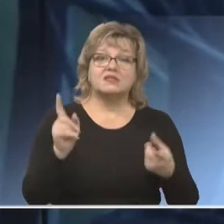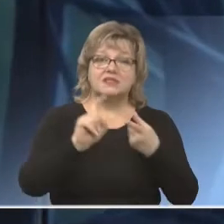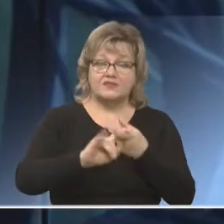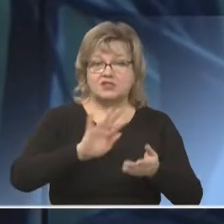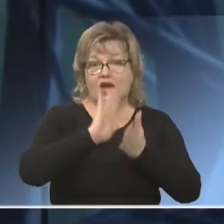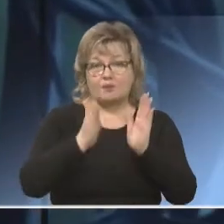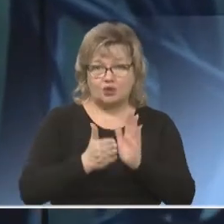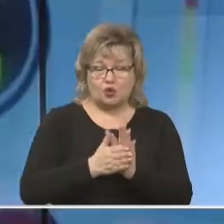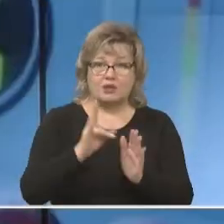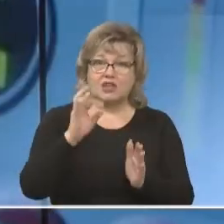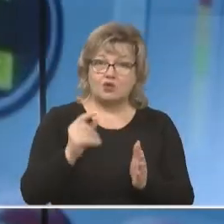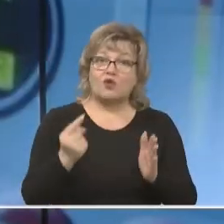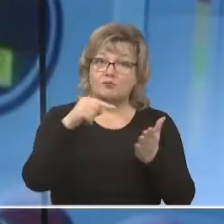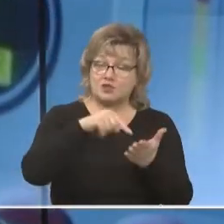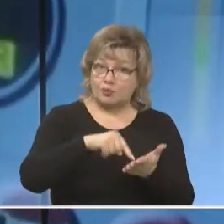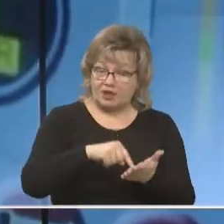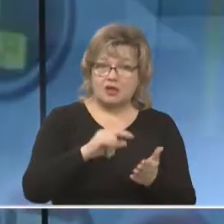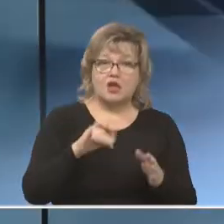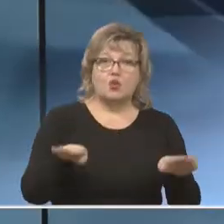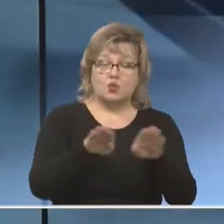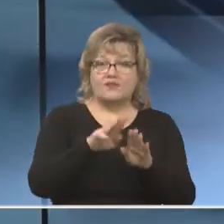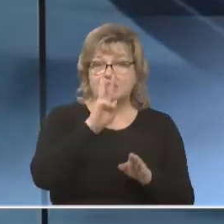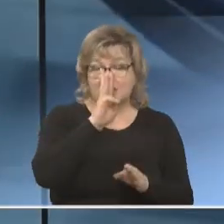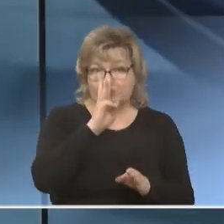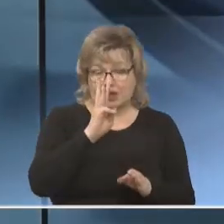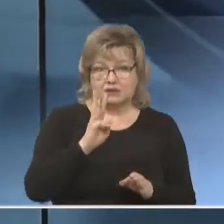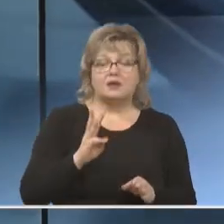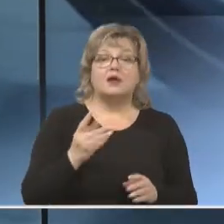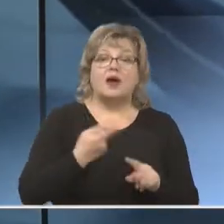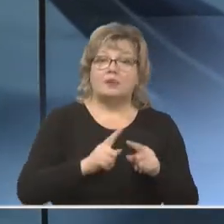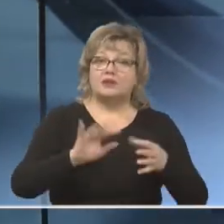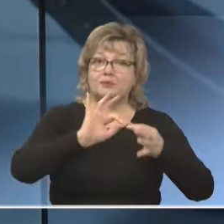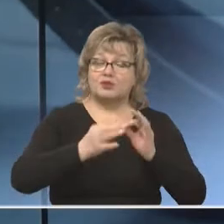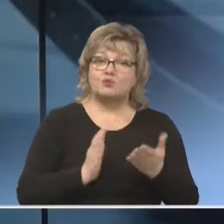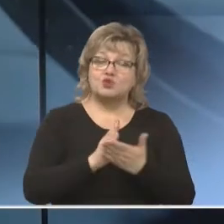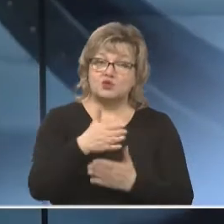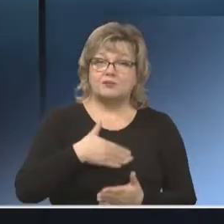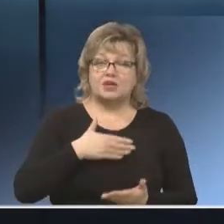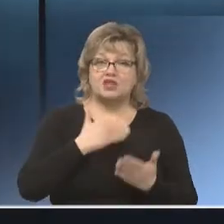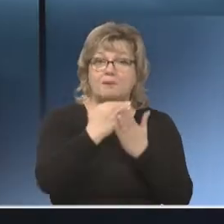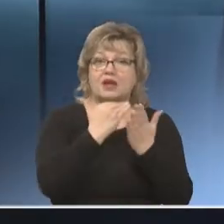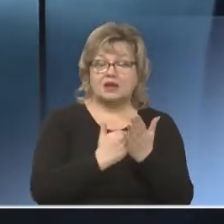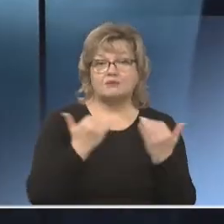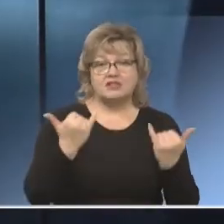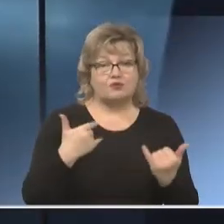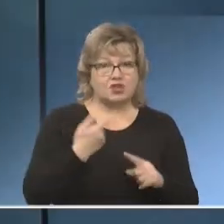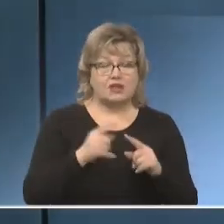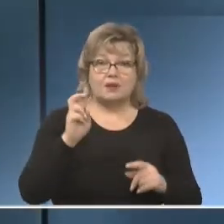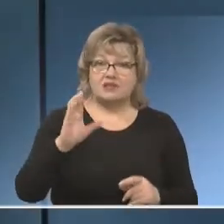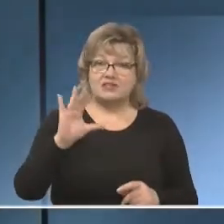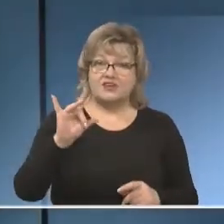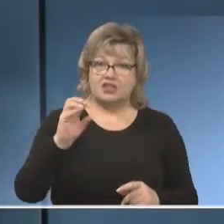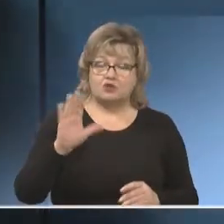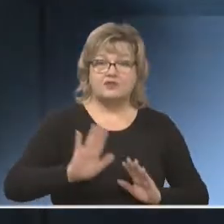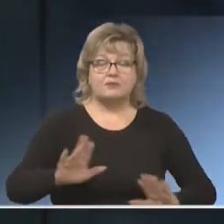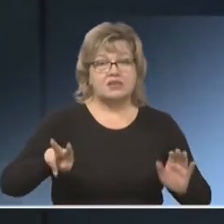объемы налоговых поступлений в казну, и уровень зарплат. Подробнее об этом поговорим с гостем нашей программы. Сегодня это Борис Свиридов,